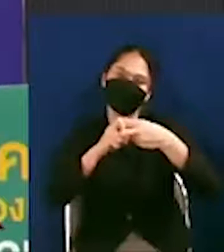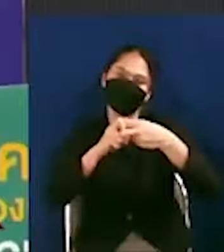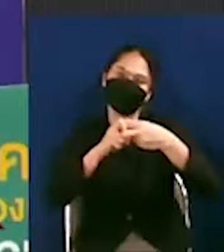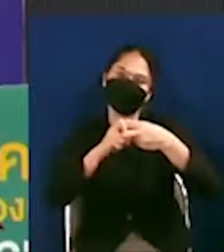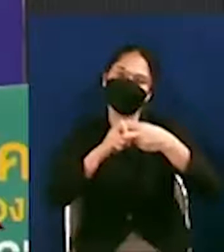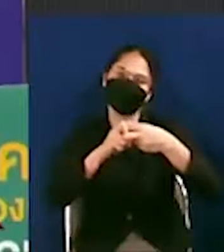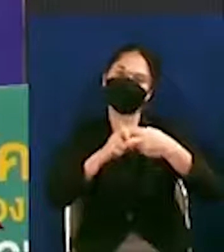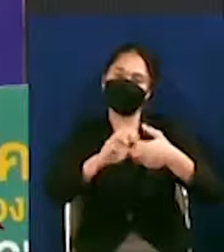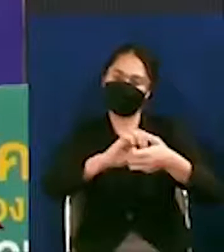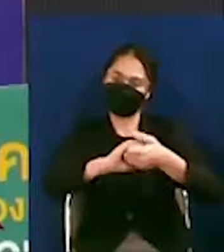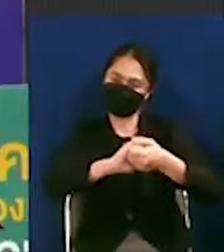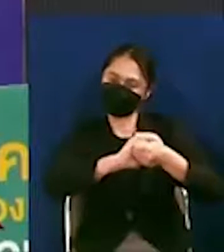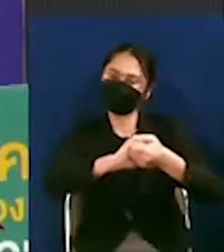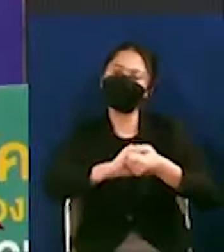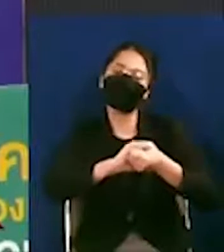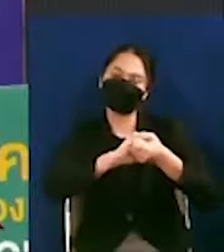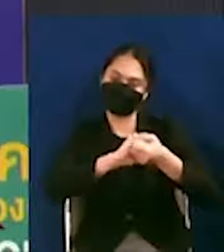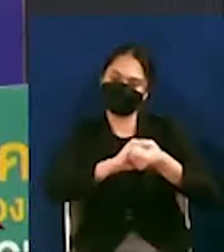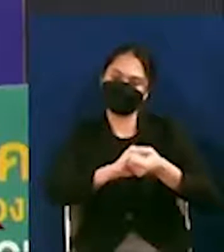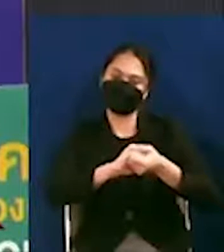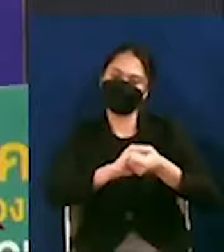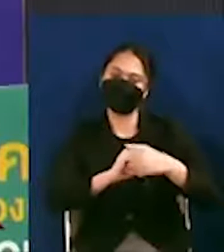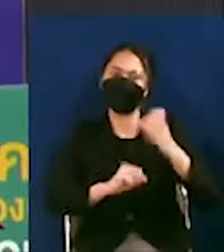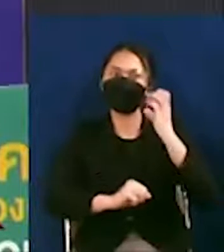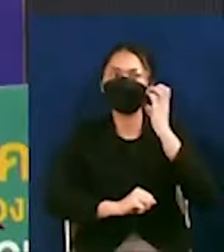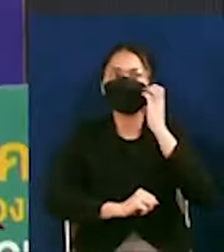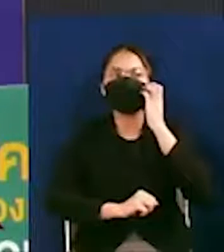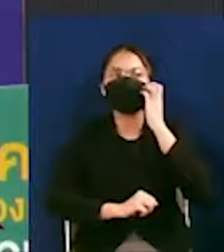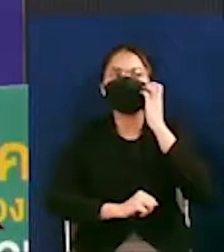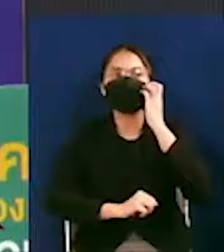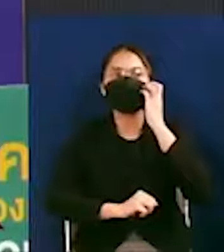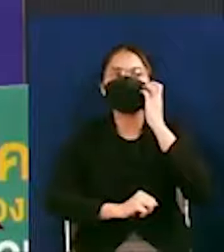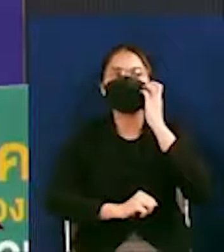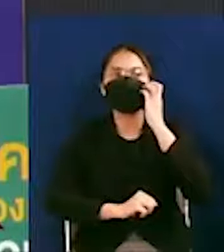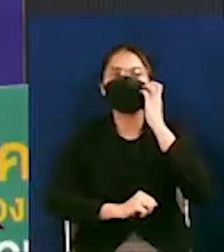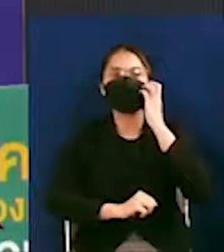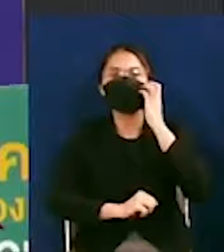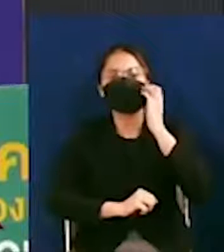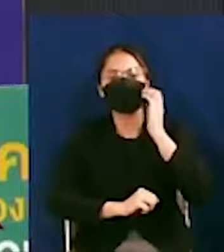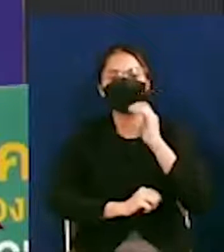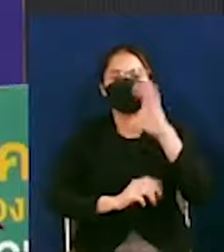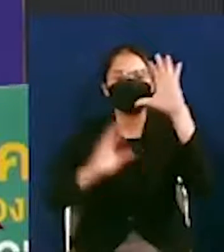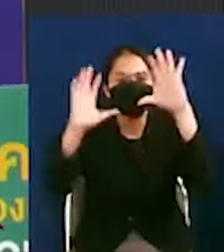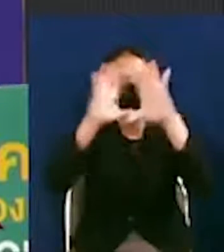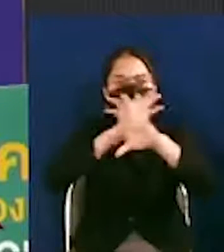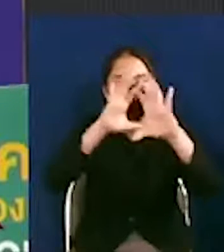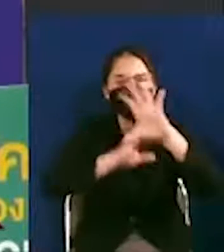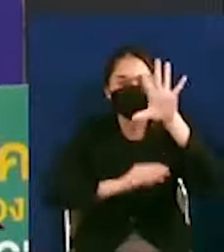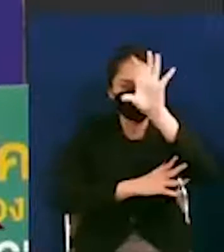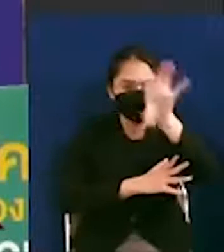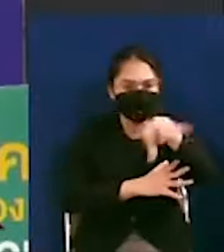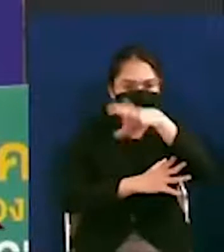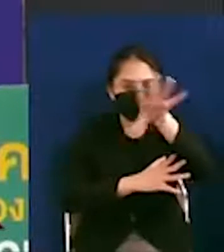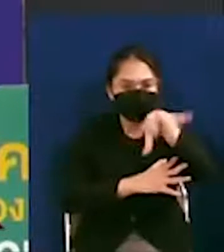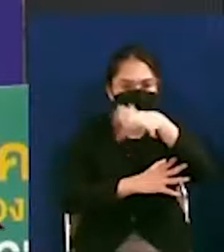ค่ายมือถือค่ายนั้นถ้าจะเรียกตรงๆก็คือบอกว่าเป็นการทำการล่อซื้อนะครับเมื่